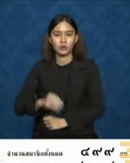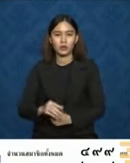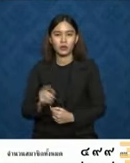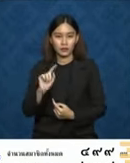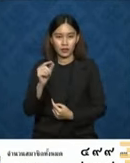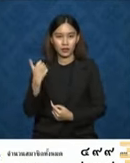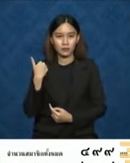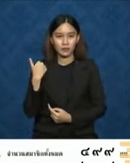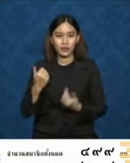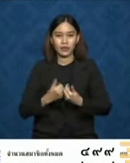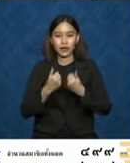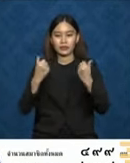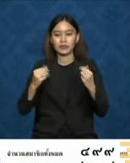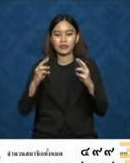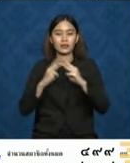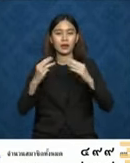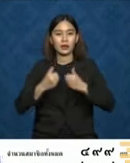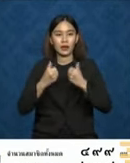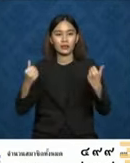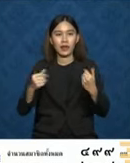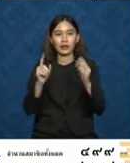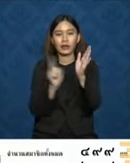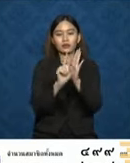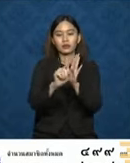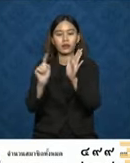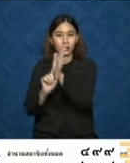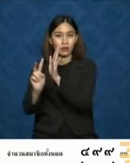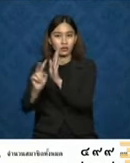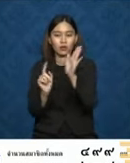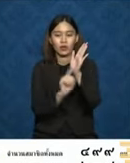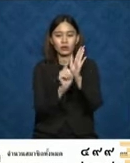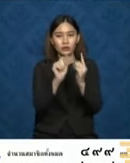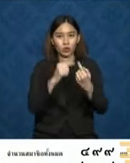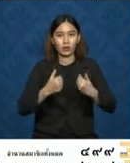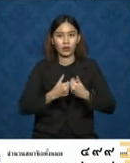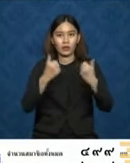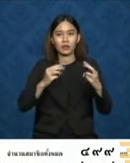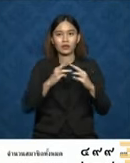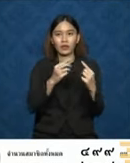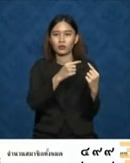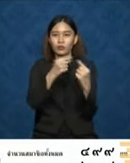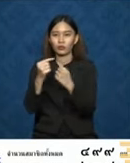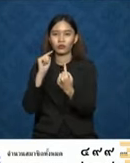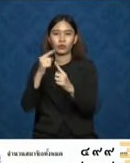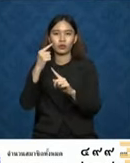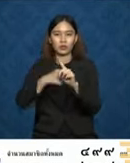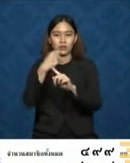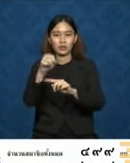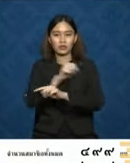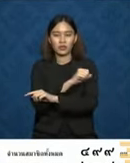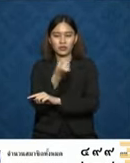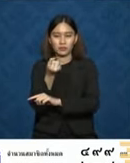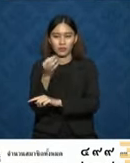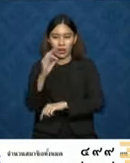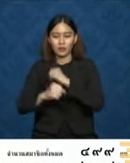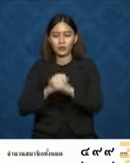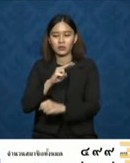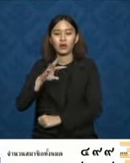จึงได้รับการขยายสัญญาถึง 2ครั้งครั้งแรกคือขยายสัญญาไปถึงวันที่ 19ตุลาคม